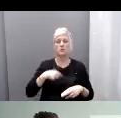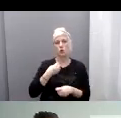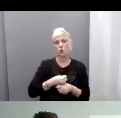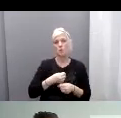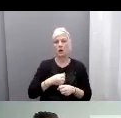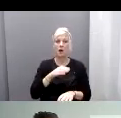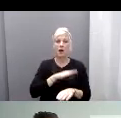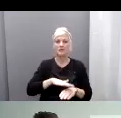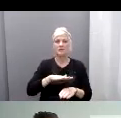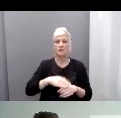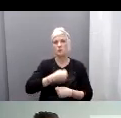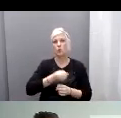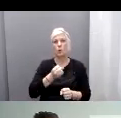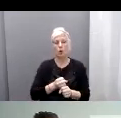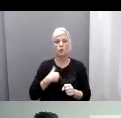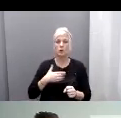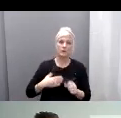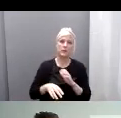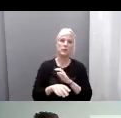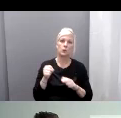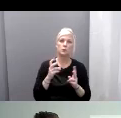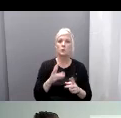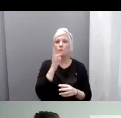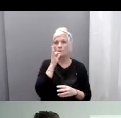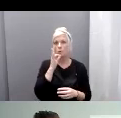där jag gärna skulle vilja arbeta mer kring dessa frågor.